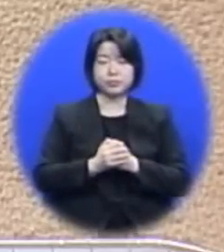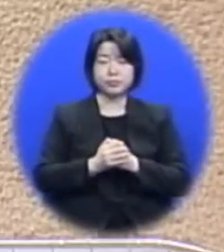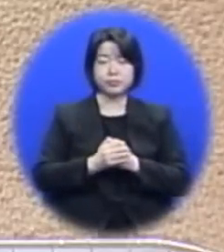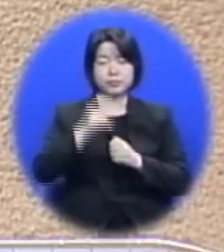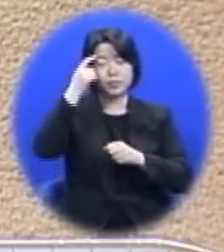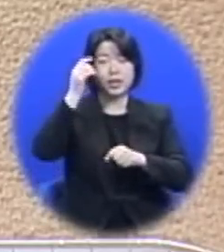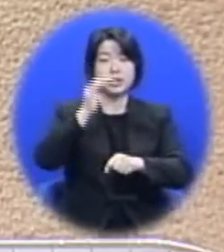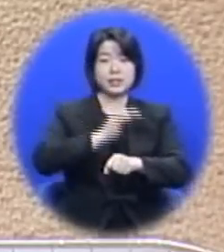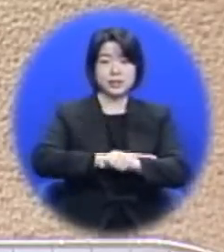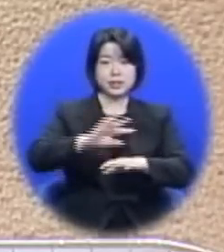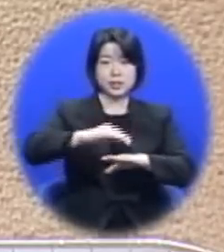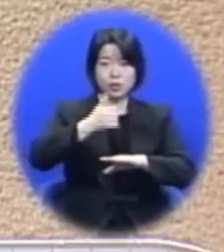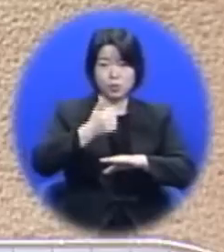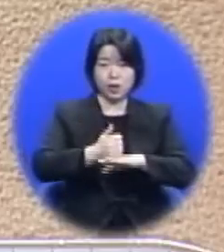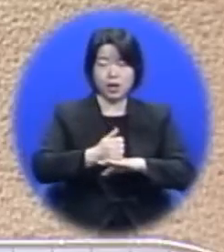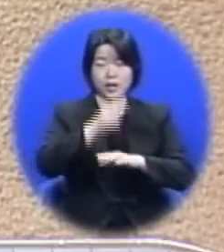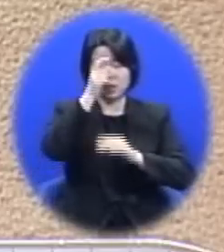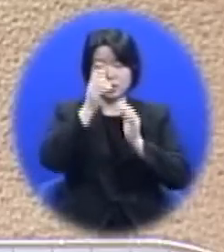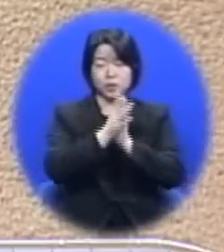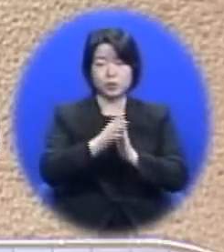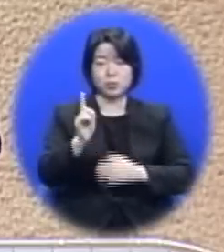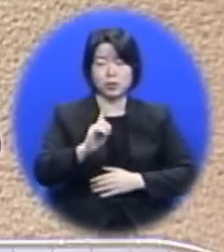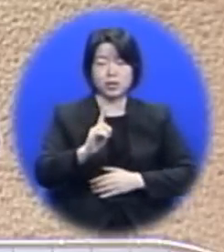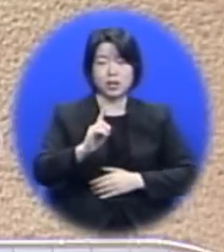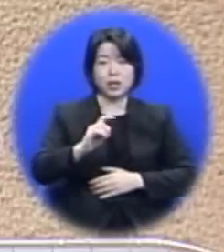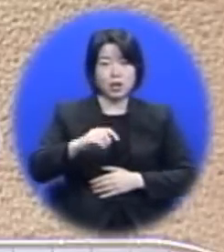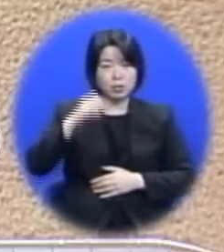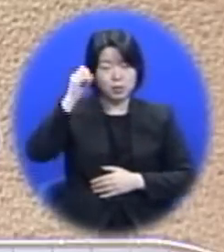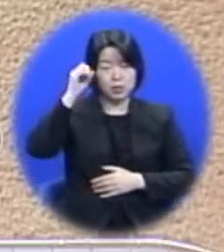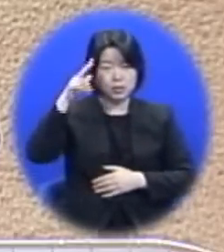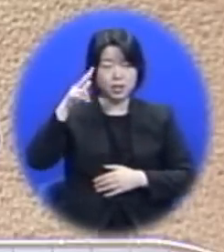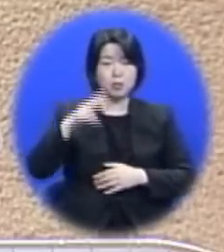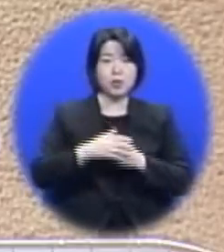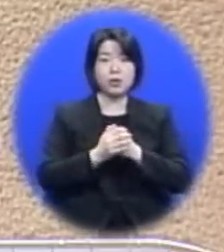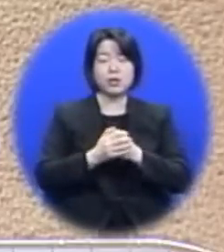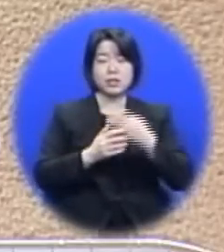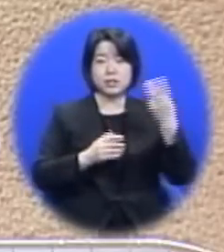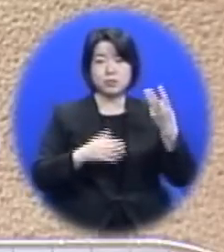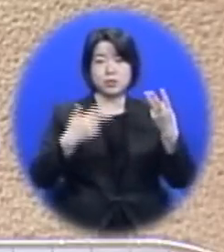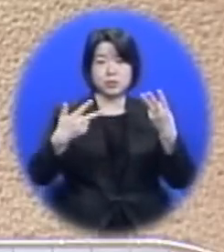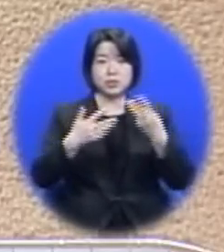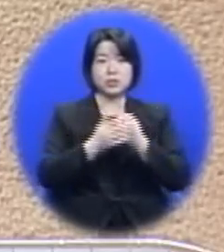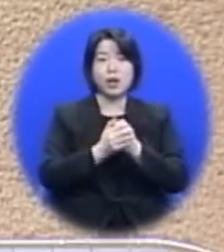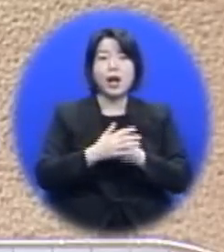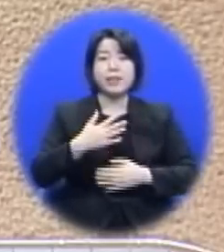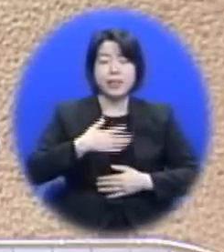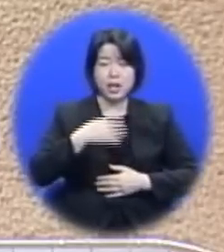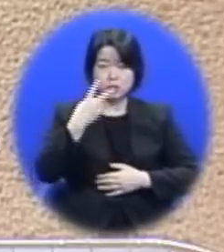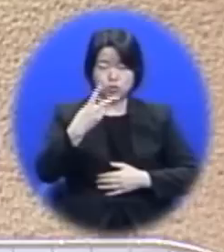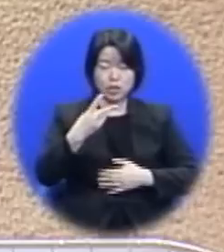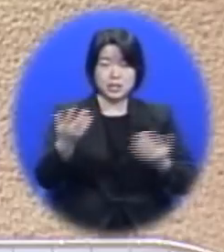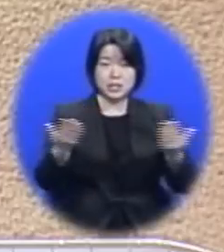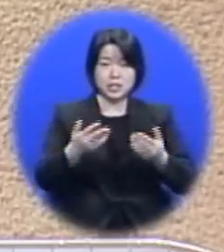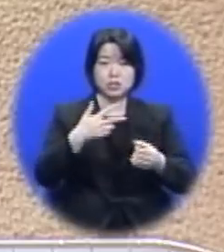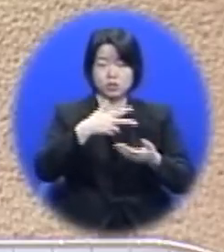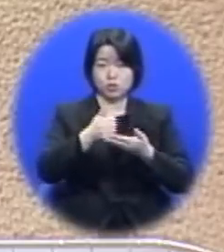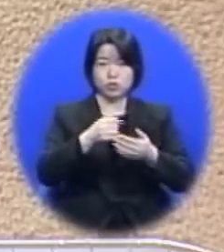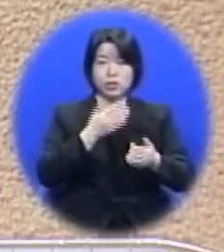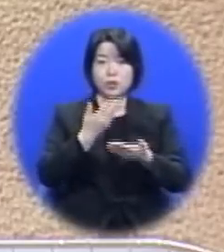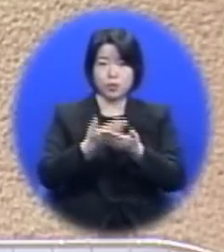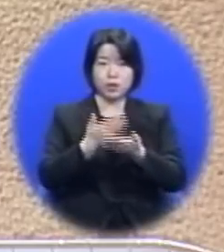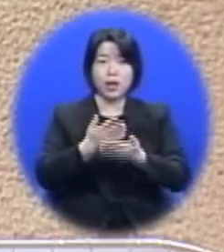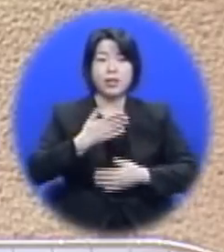솔로몬은 이렇게 기도했습니다. 잠언 30장 7절부터 내가 두 가지 일을 주께 구하였사오니 내가 죽기